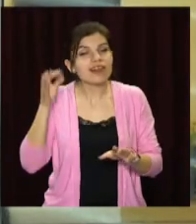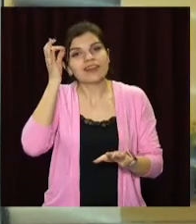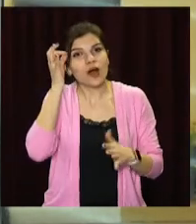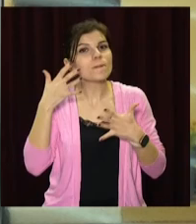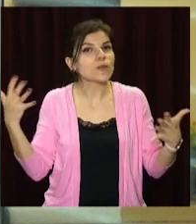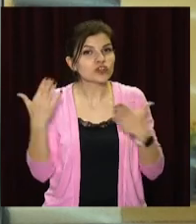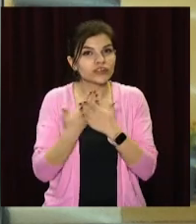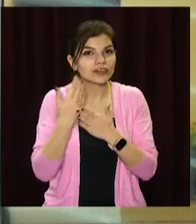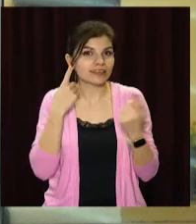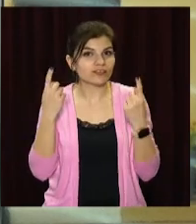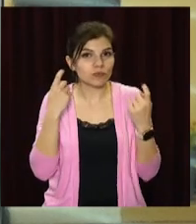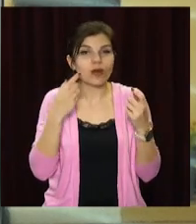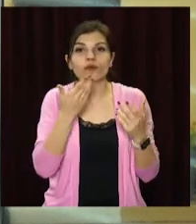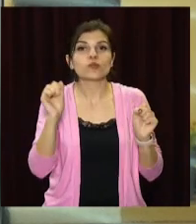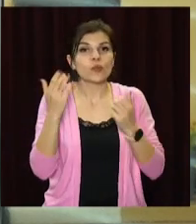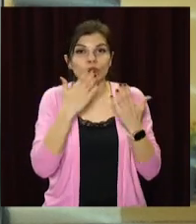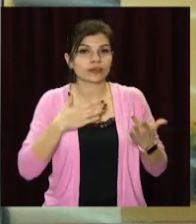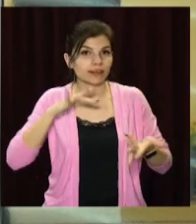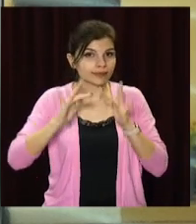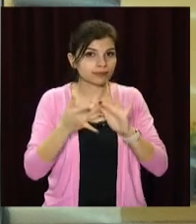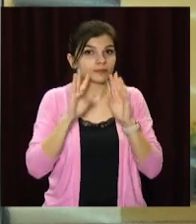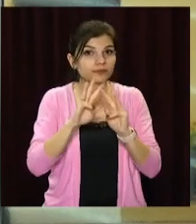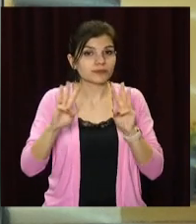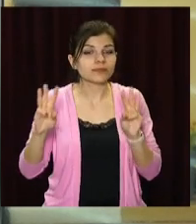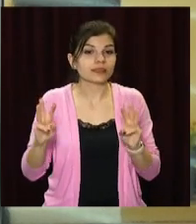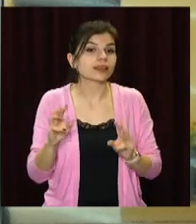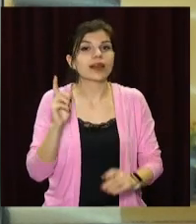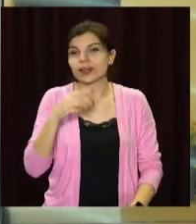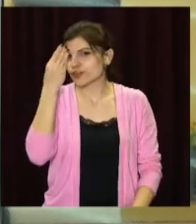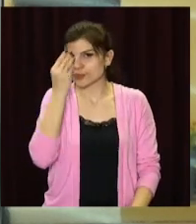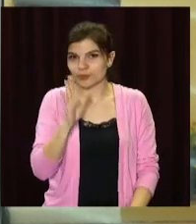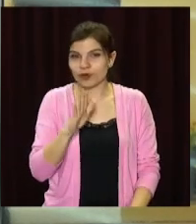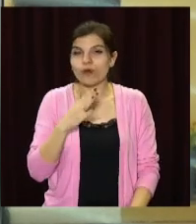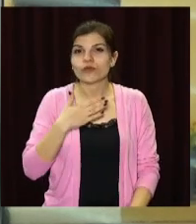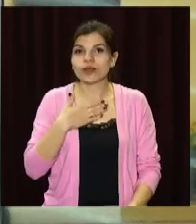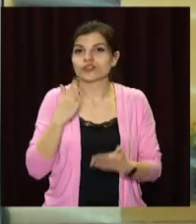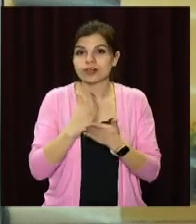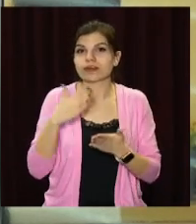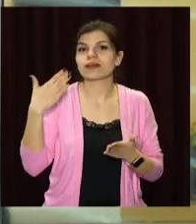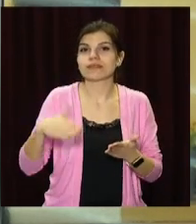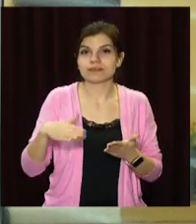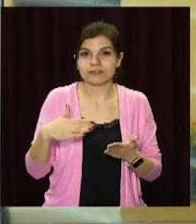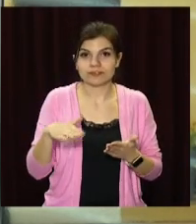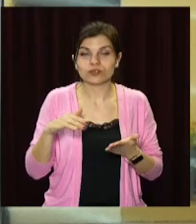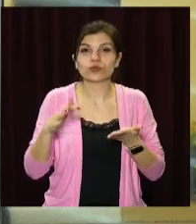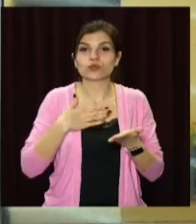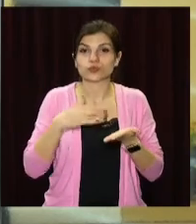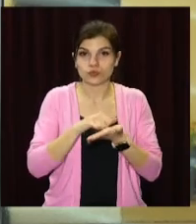більше інформації ви зможете прочитати на нашому сайті opentv.media. Не забувайте про сюжети в соціальних мережах